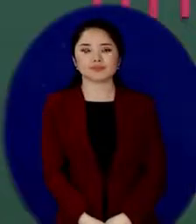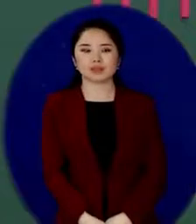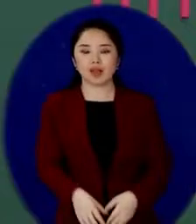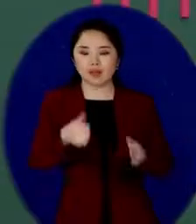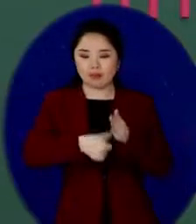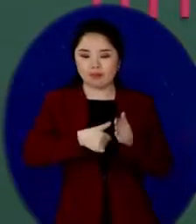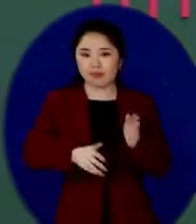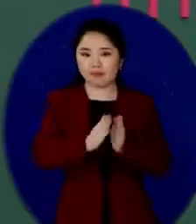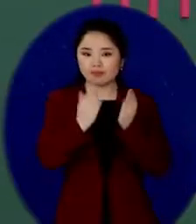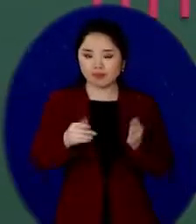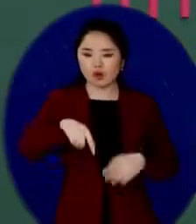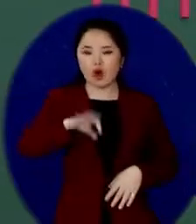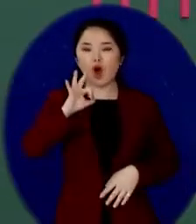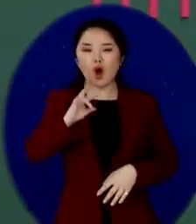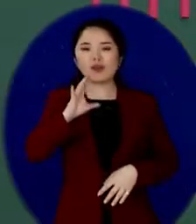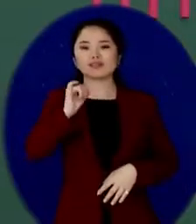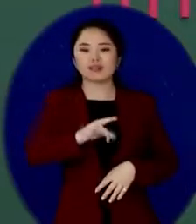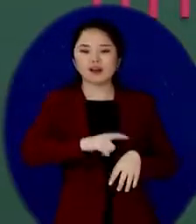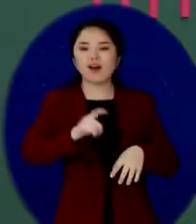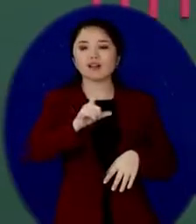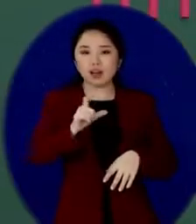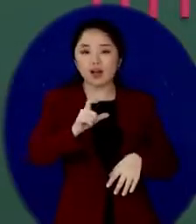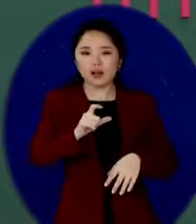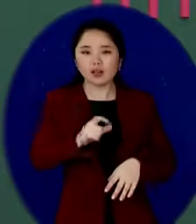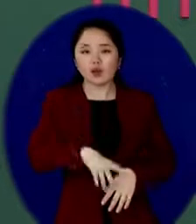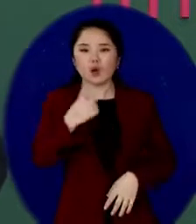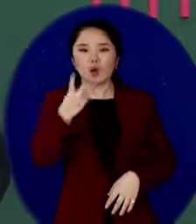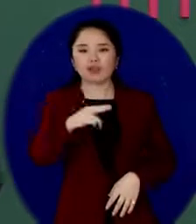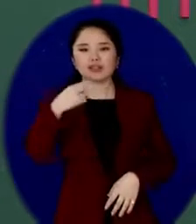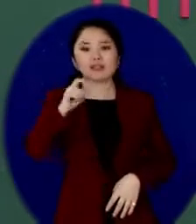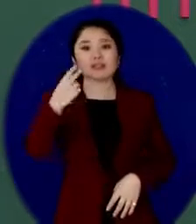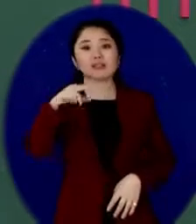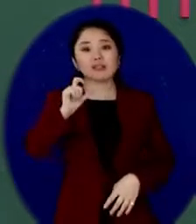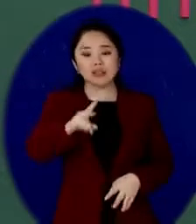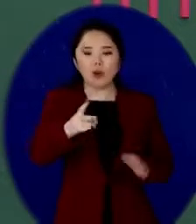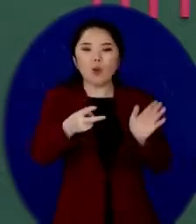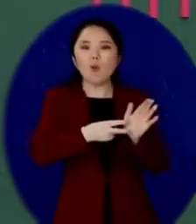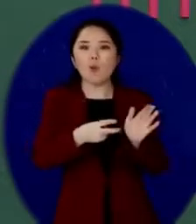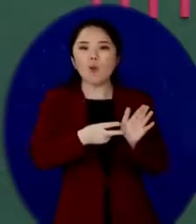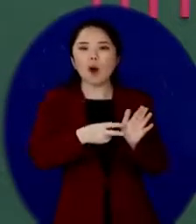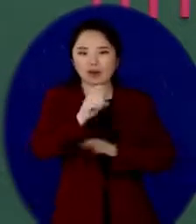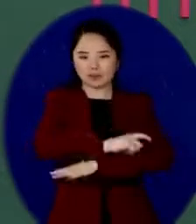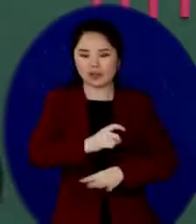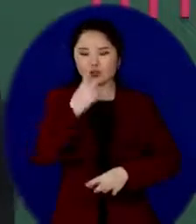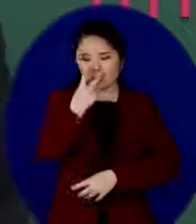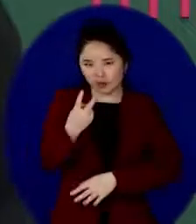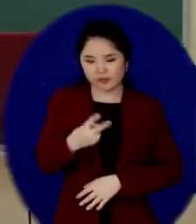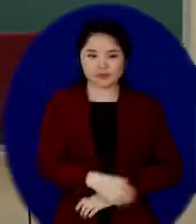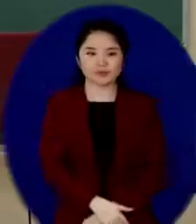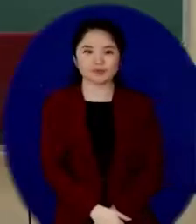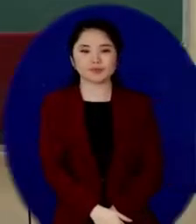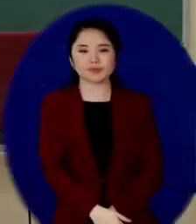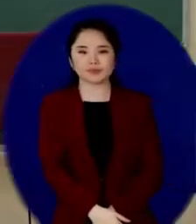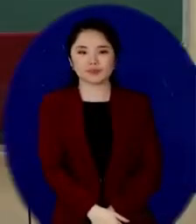дэвтрээ нэгэд сар өдрөө тавиад үлдэгдэлтэй хуваах гэдэг хичээлийг өнөөдөр үзэх юм байна.